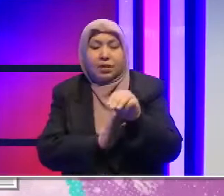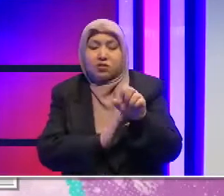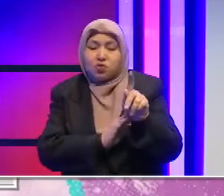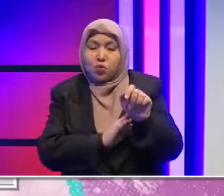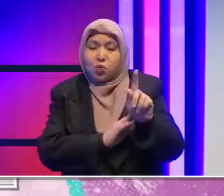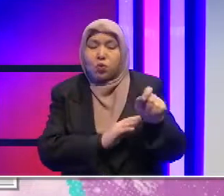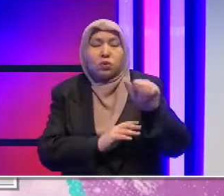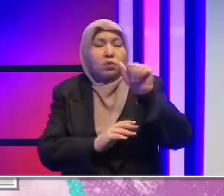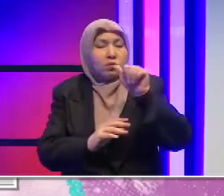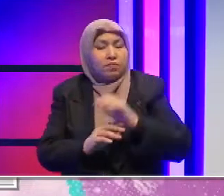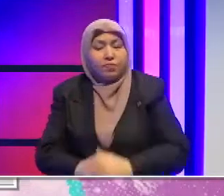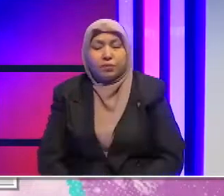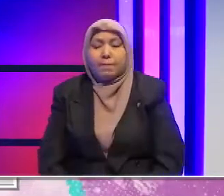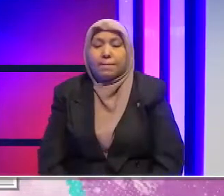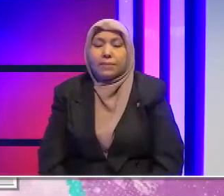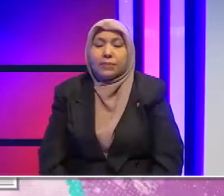مشركين